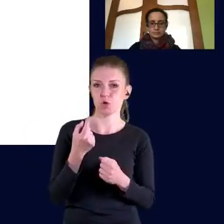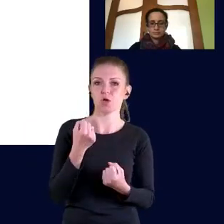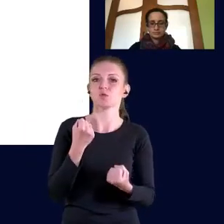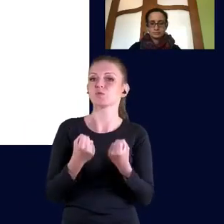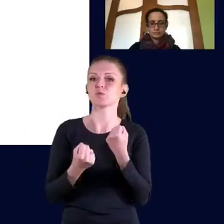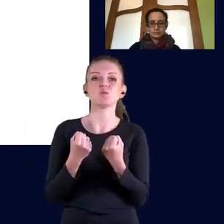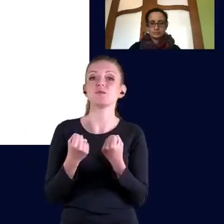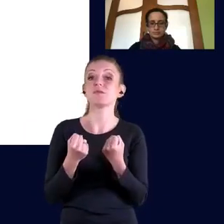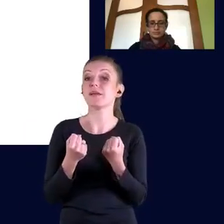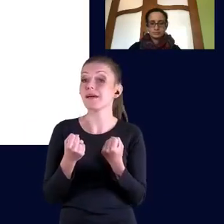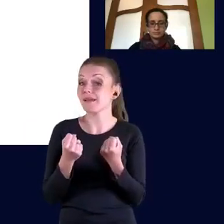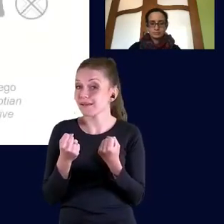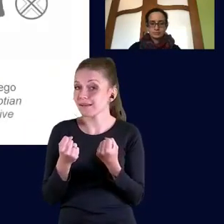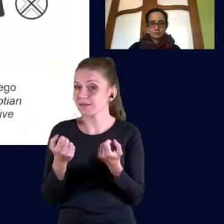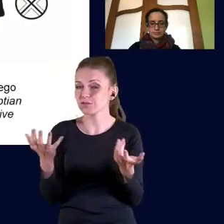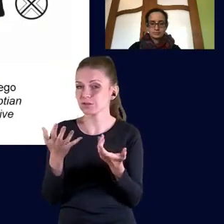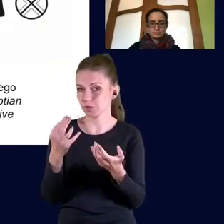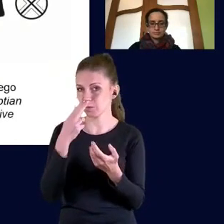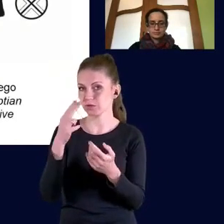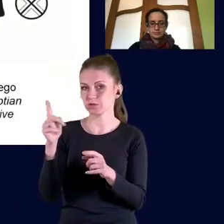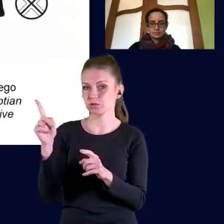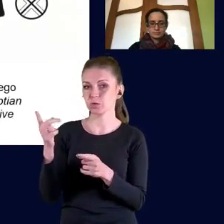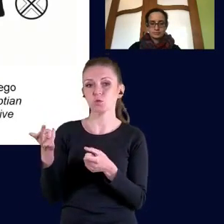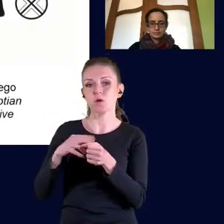Poproszę o następny slajd